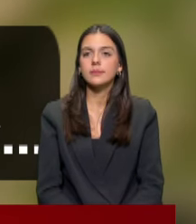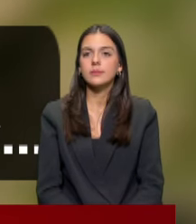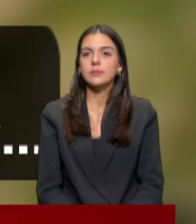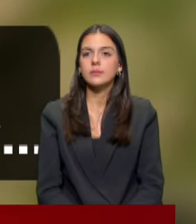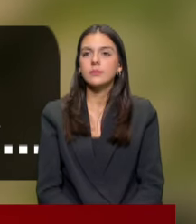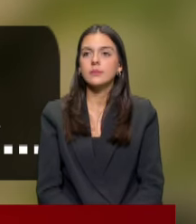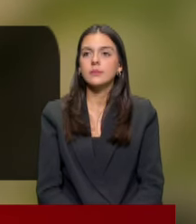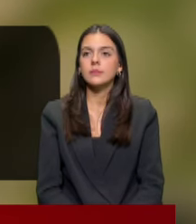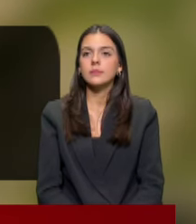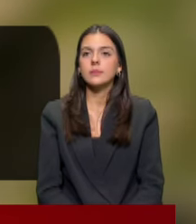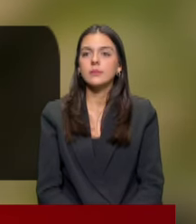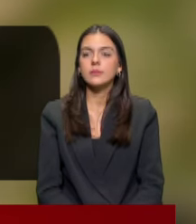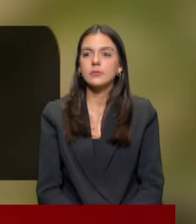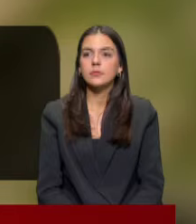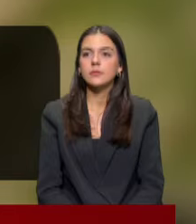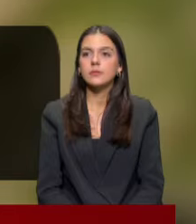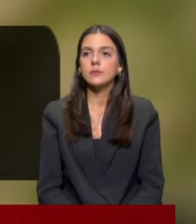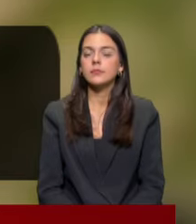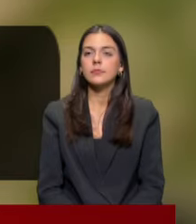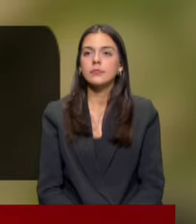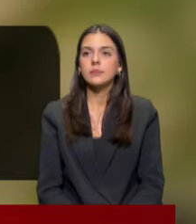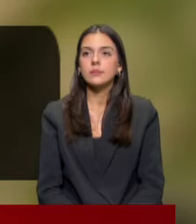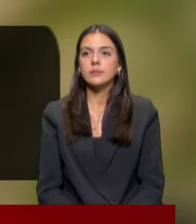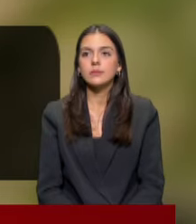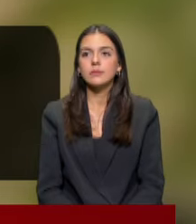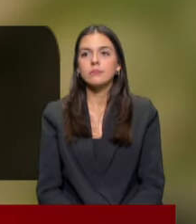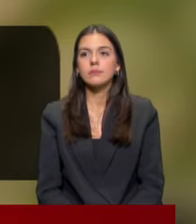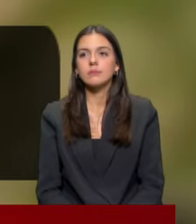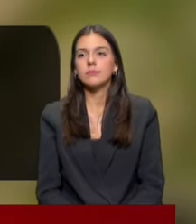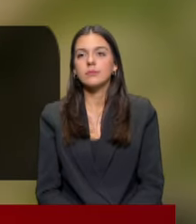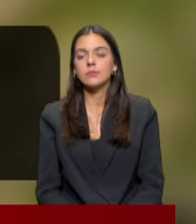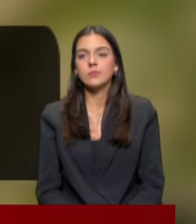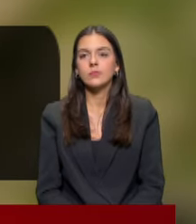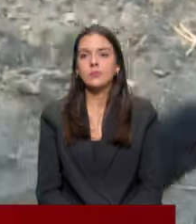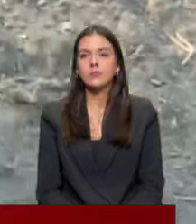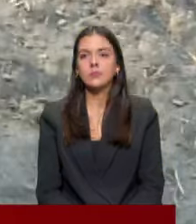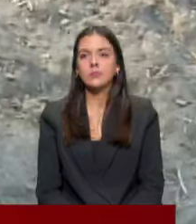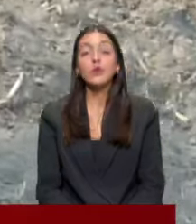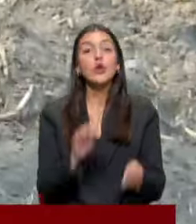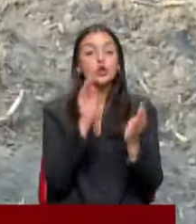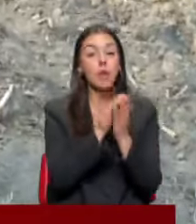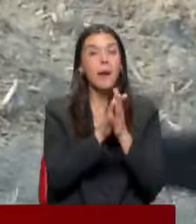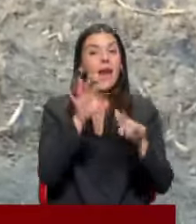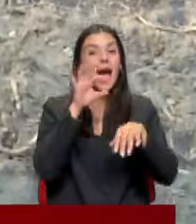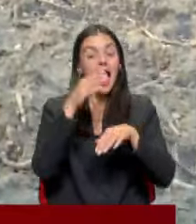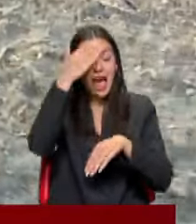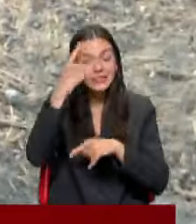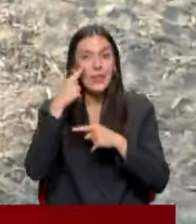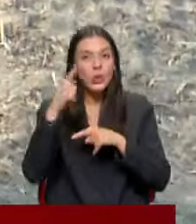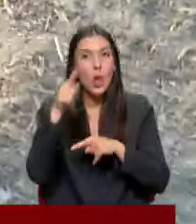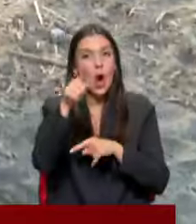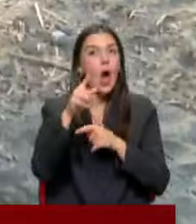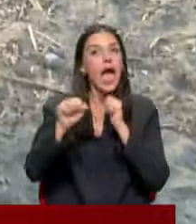sadece psikolojik olarak etki etmediğini, hastalara fizyolojik etkileri olduğunu da gördük. Köpeklerin hastalar üzerindeki